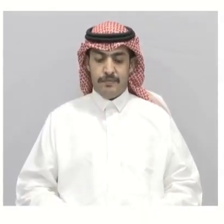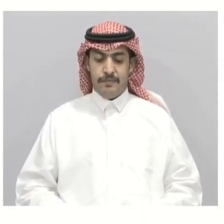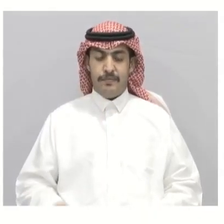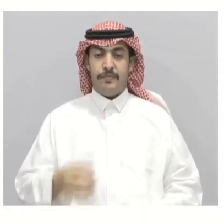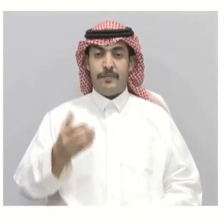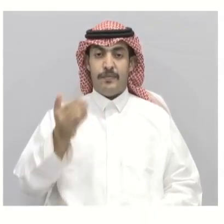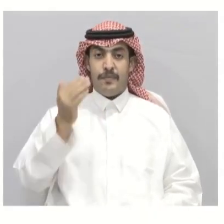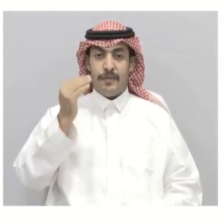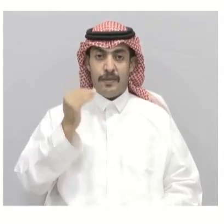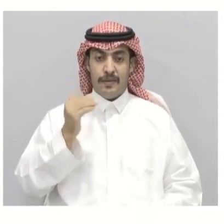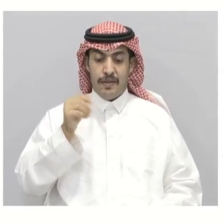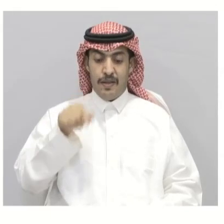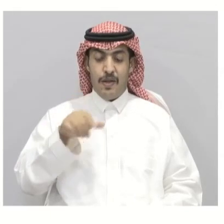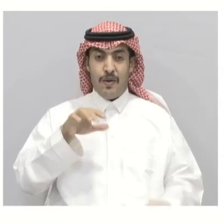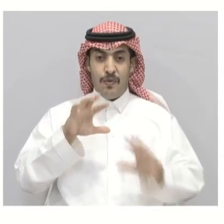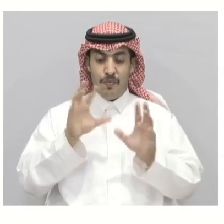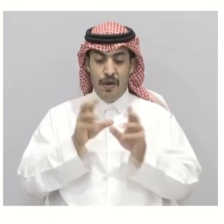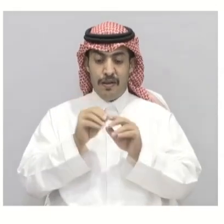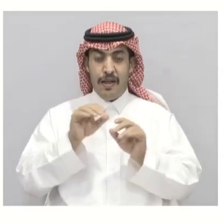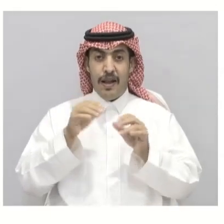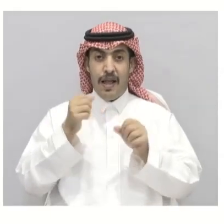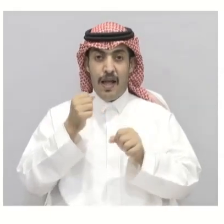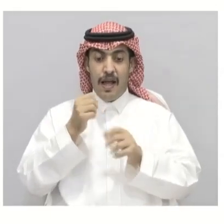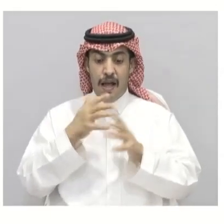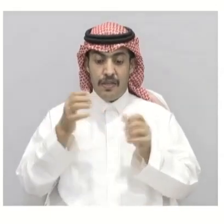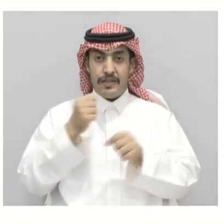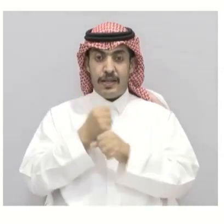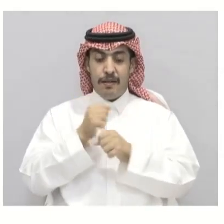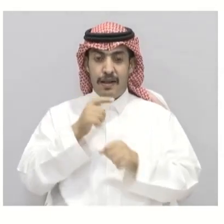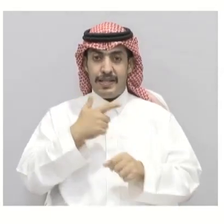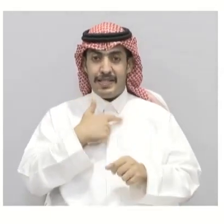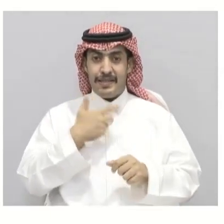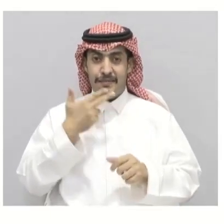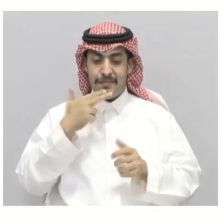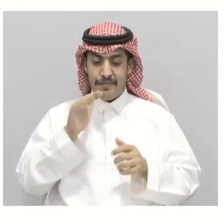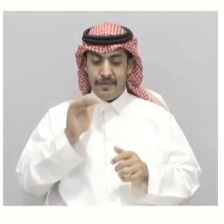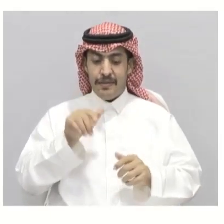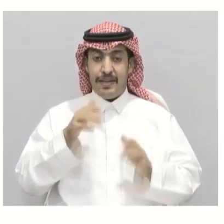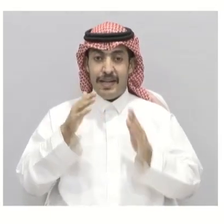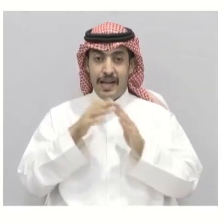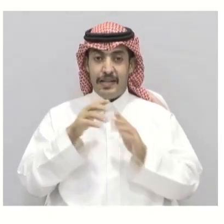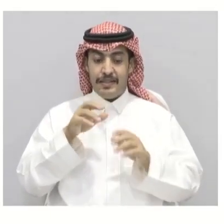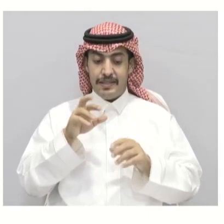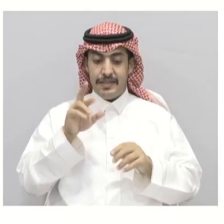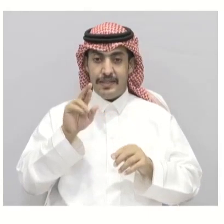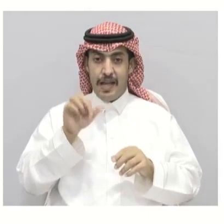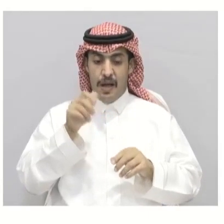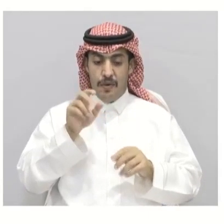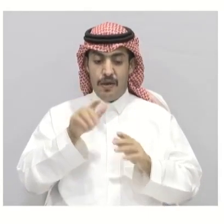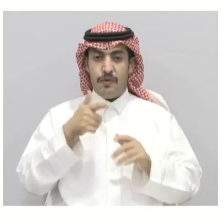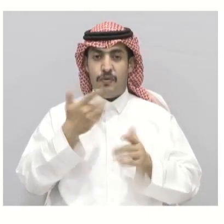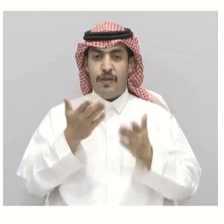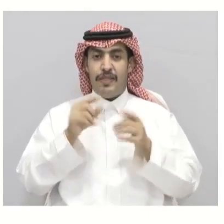ايضا يقول ان الوحده الاكثر استعمالا للتعبير عن قياس الزاويه هي الدرجه